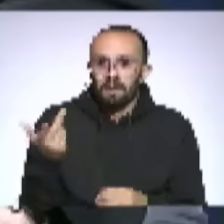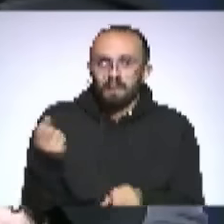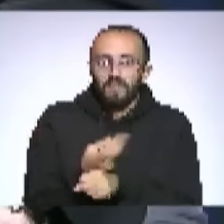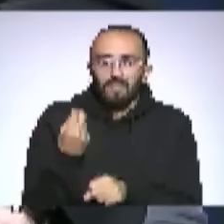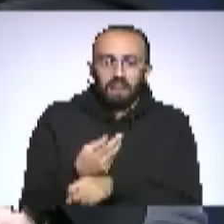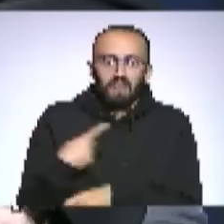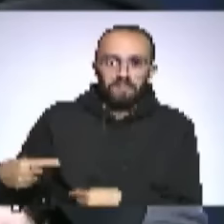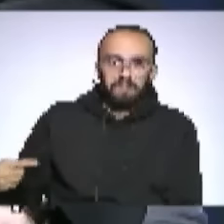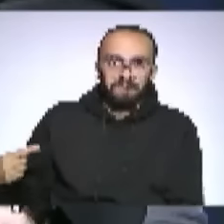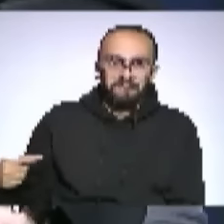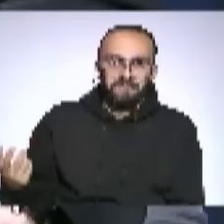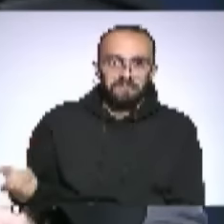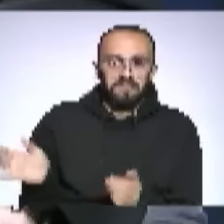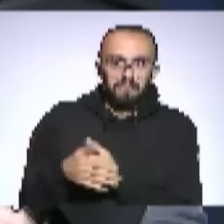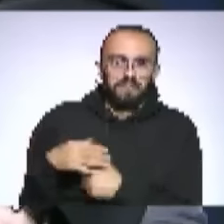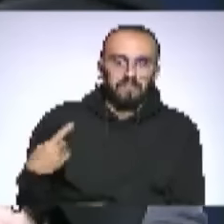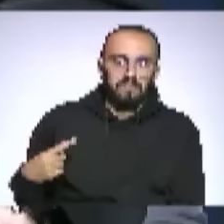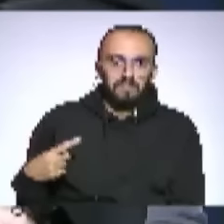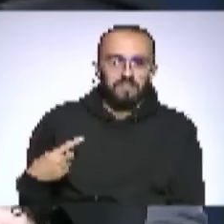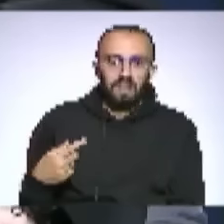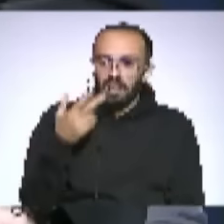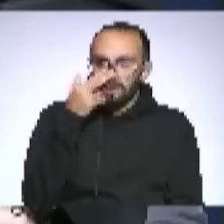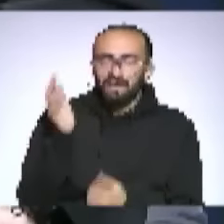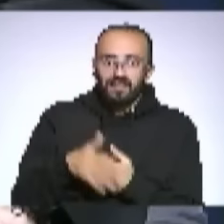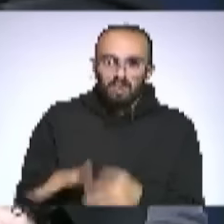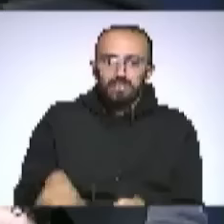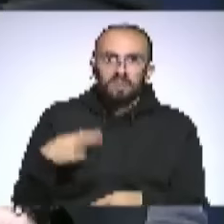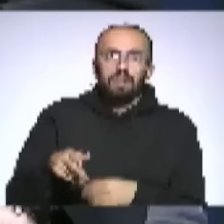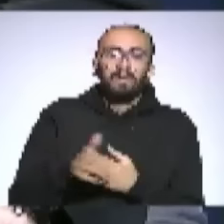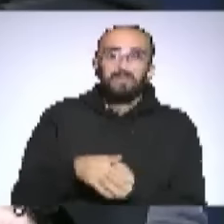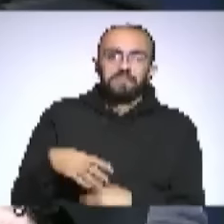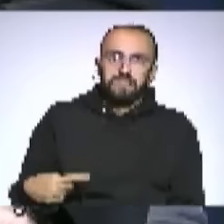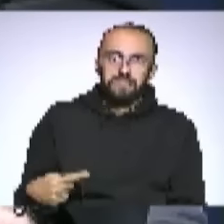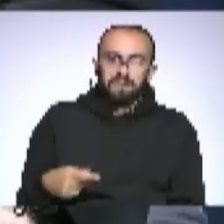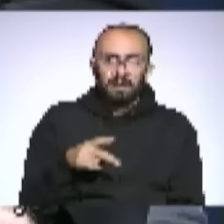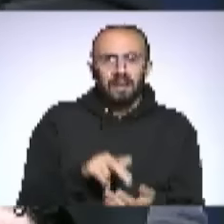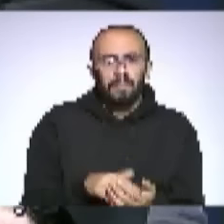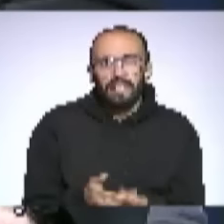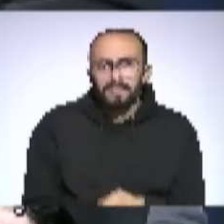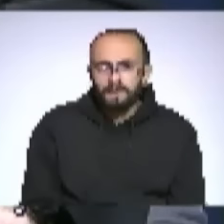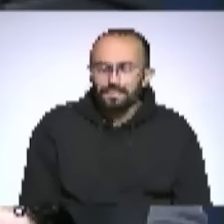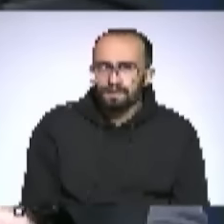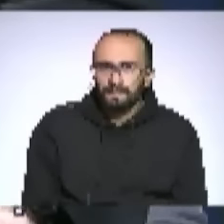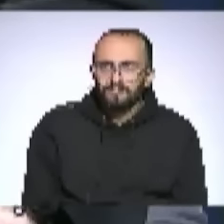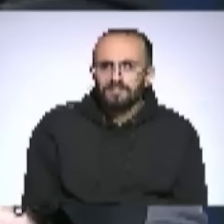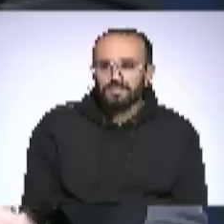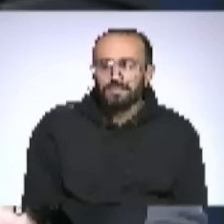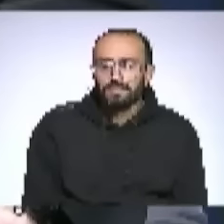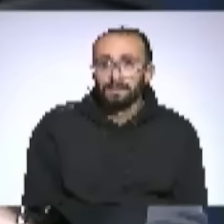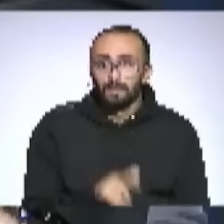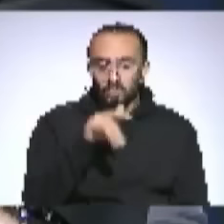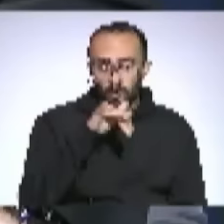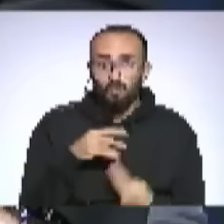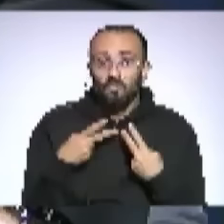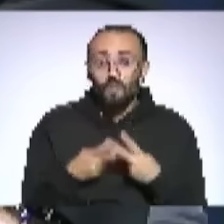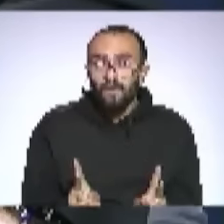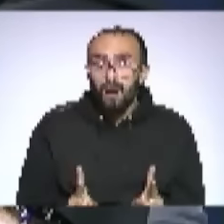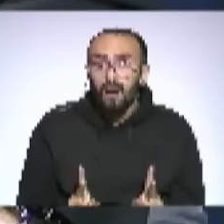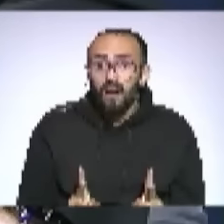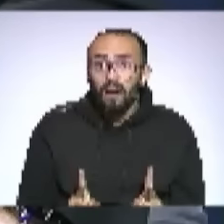ام هو بيخط وهيخطب انت عايزه ايه هتقبلي اللي قاله